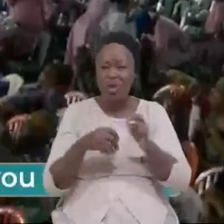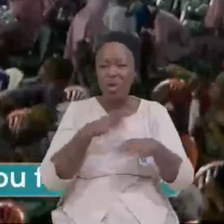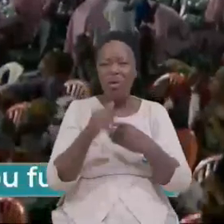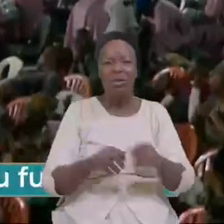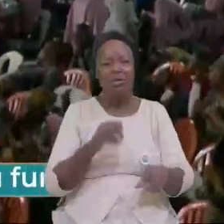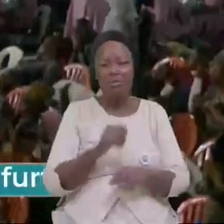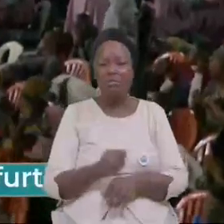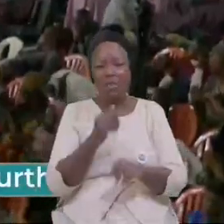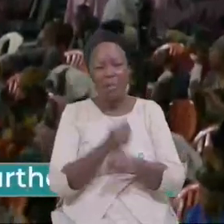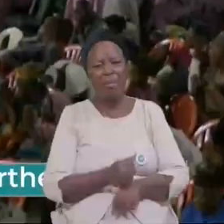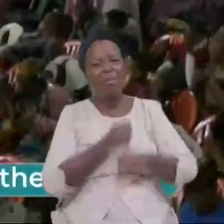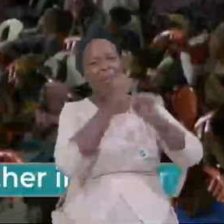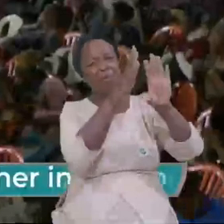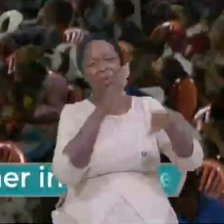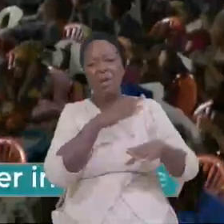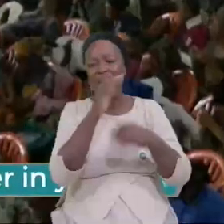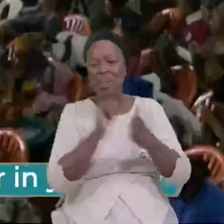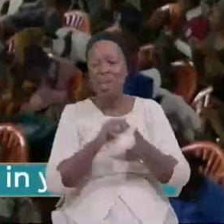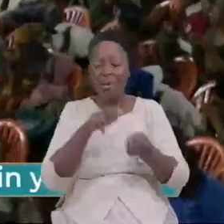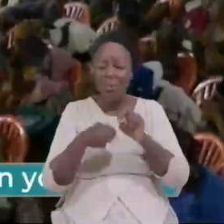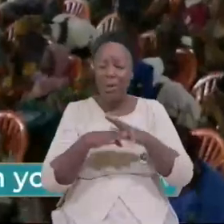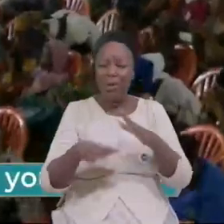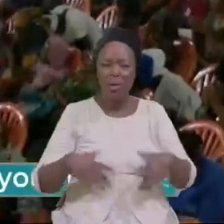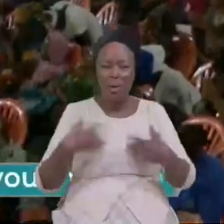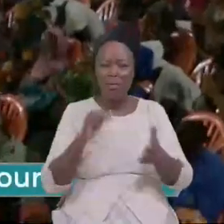Parlez-lui de la montagne, le besoin.